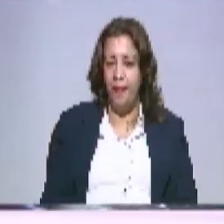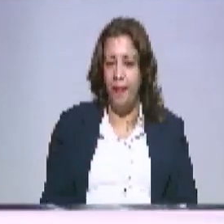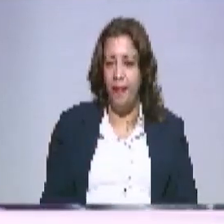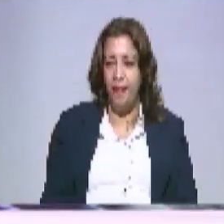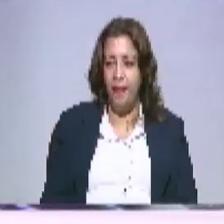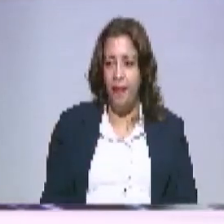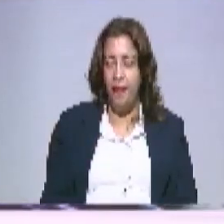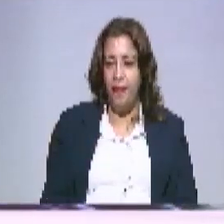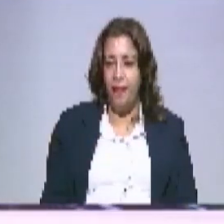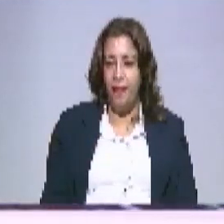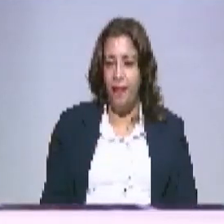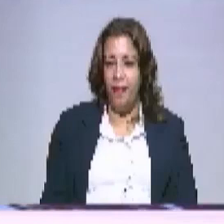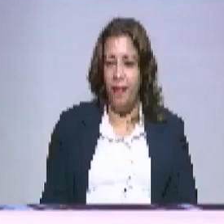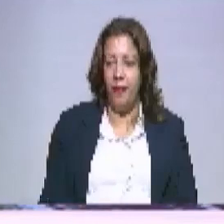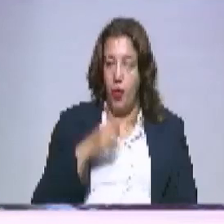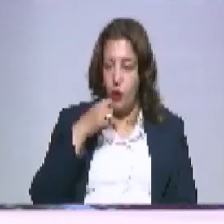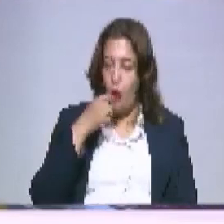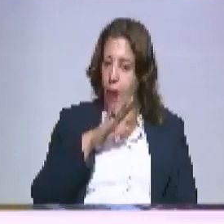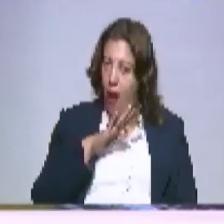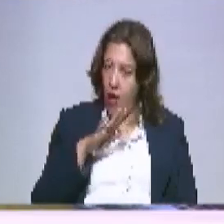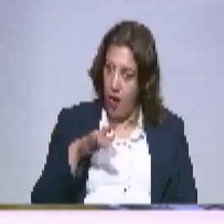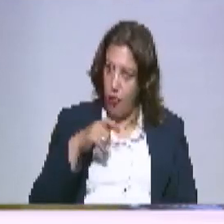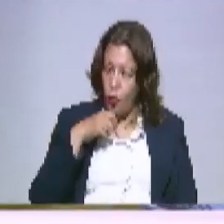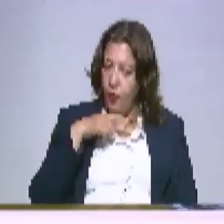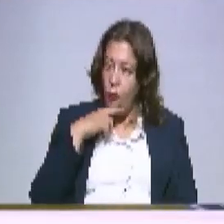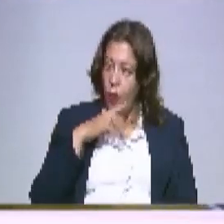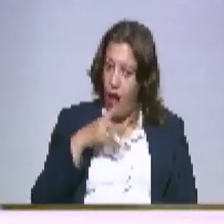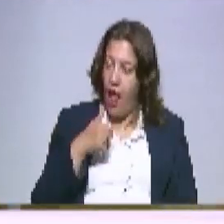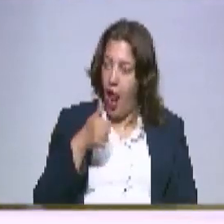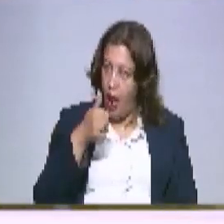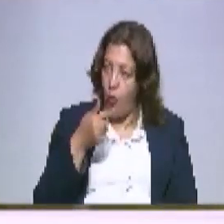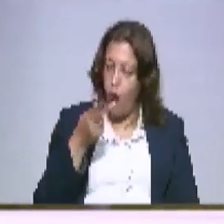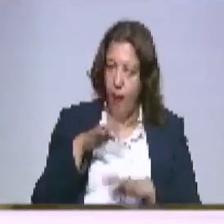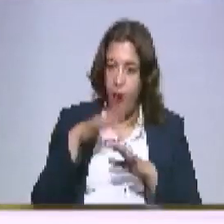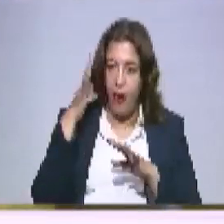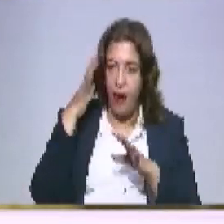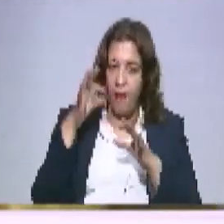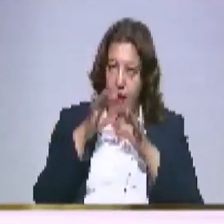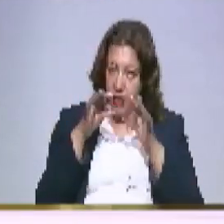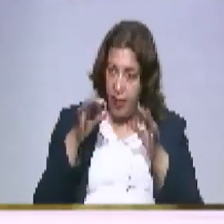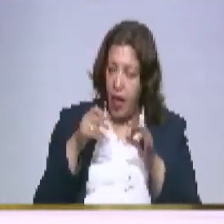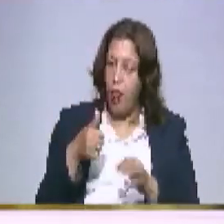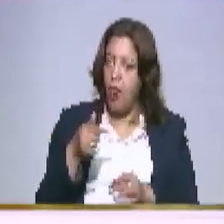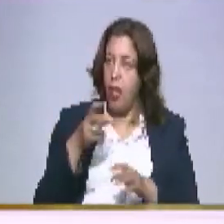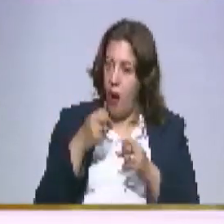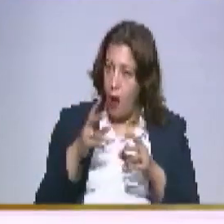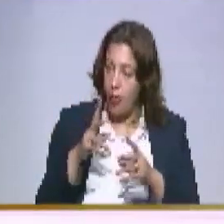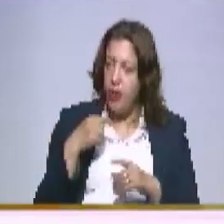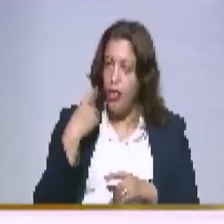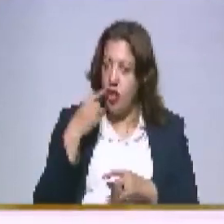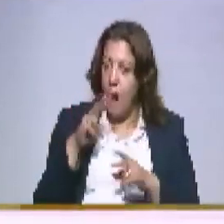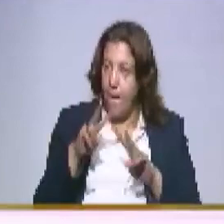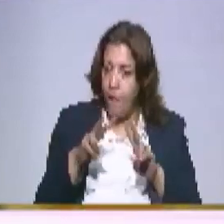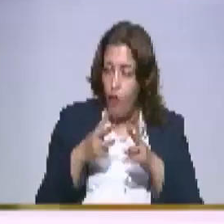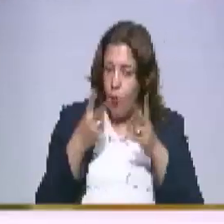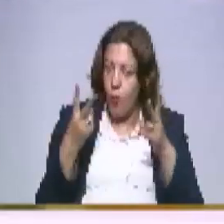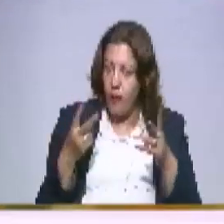تمام كده خلصنا شوربة الخضار، والشيف قال لنا نعملها ازاي بطريقة مختلفة وسريعة.